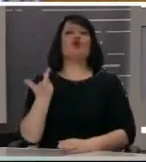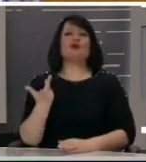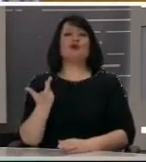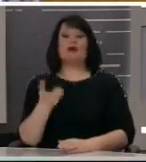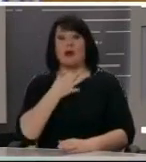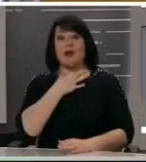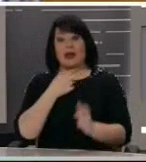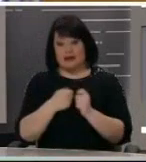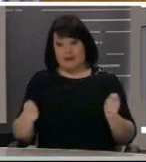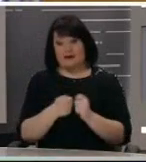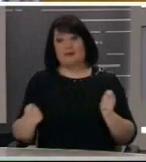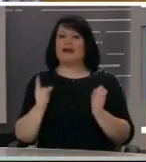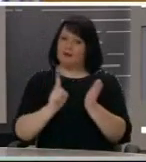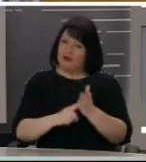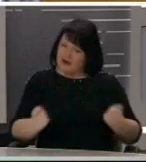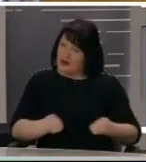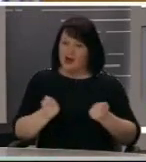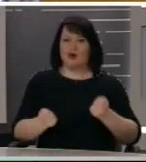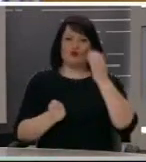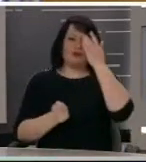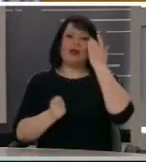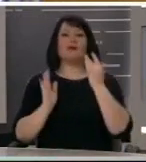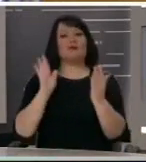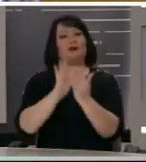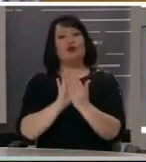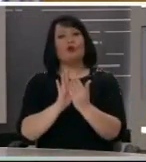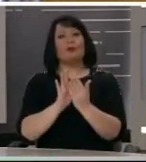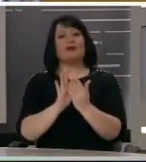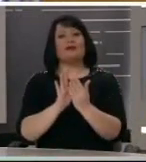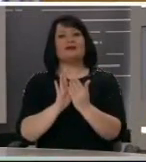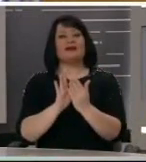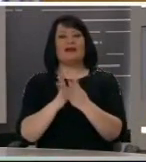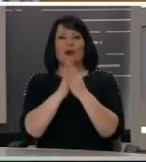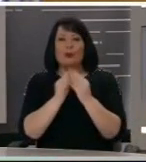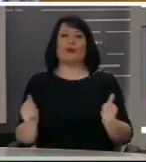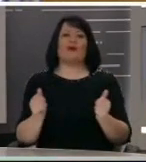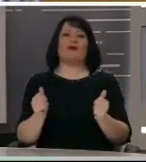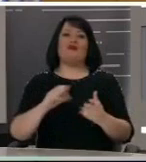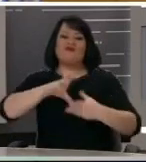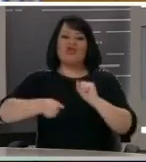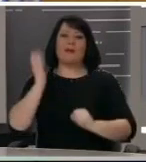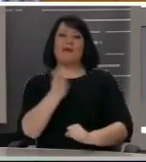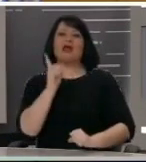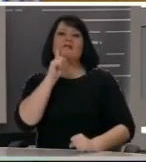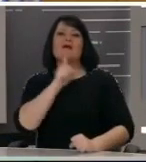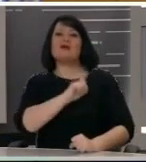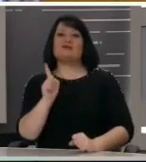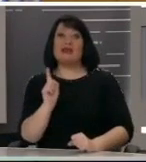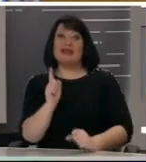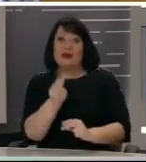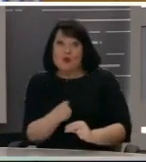των αναγκαίων μέτρων για την αντιμετώπιση και την εξάλληψη της βίας σε βάρος των γυναικών και ιδιαίτερα της